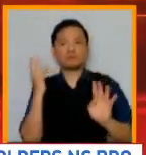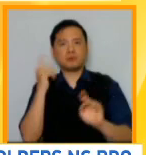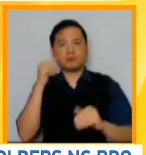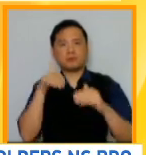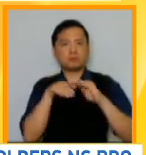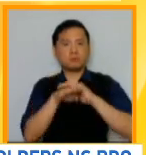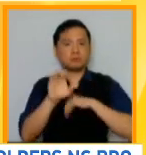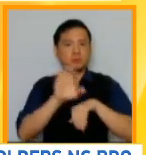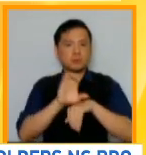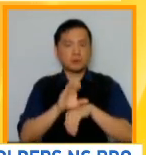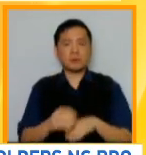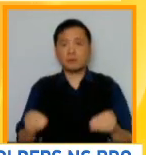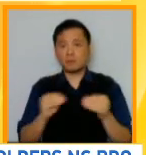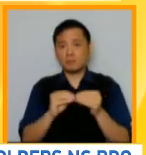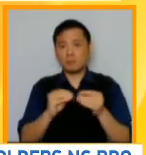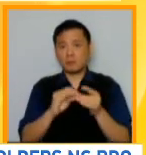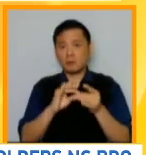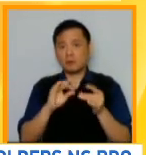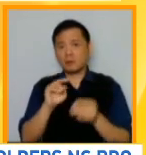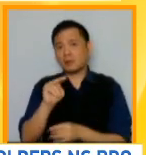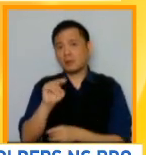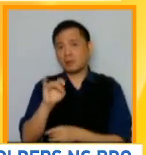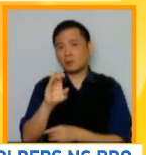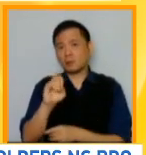Wahe. Nico?